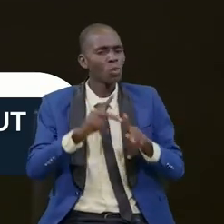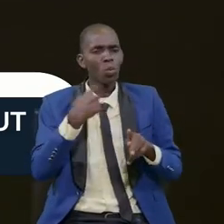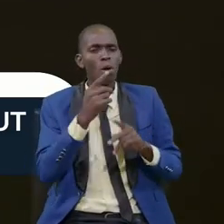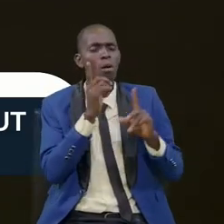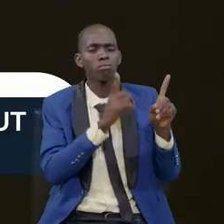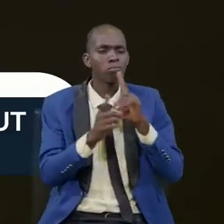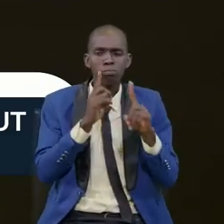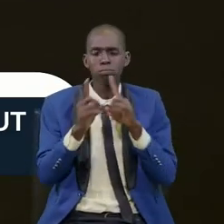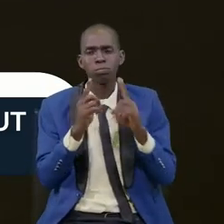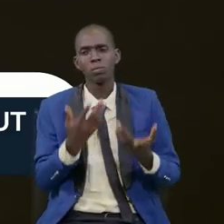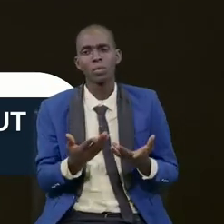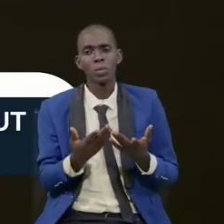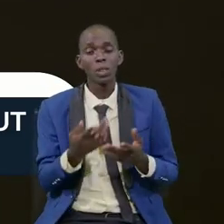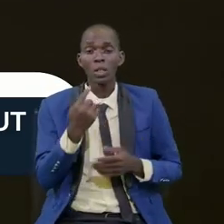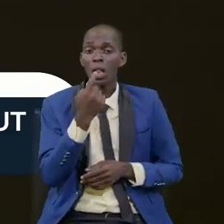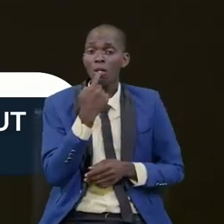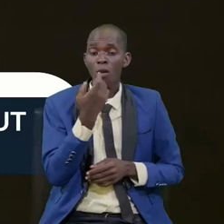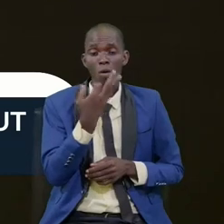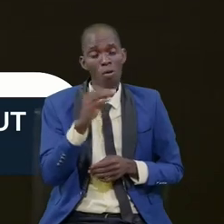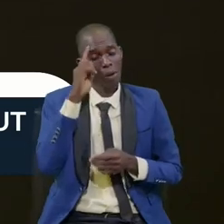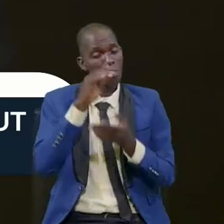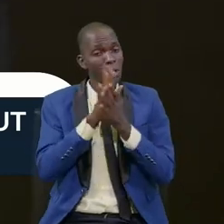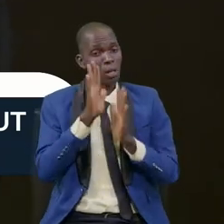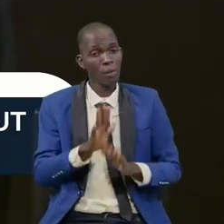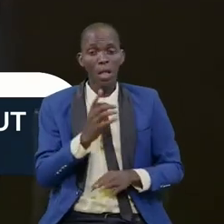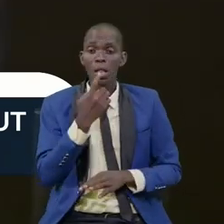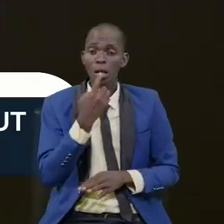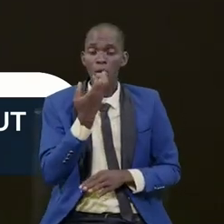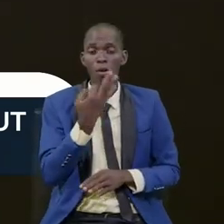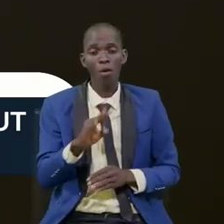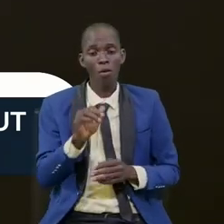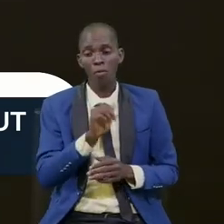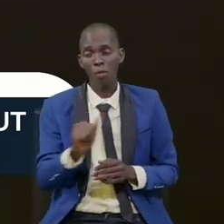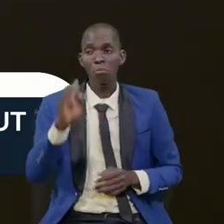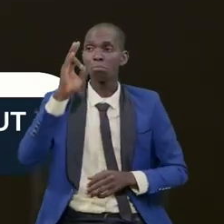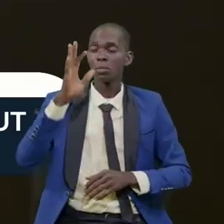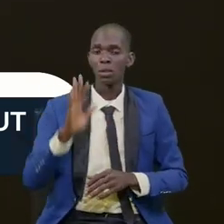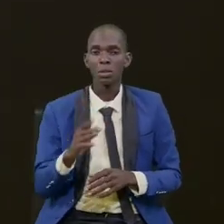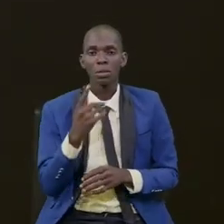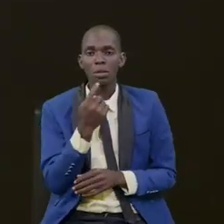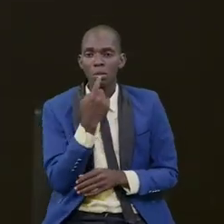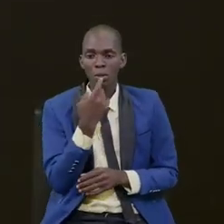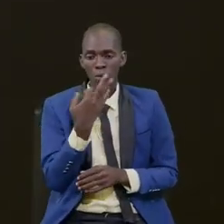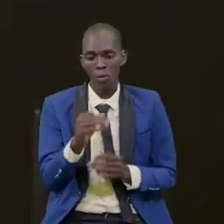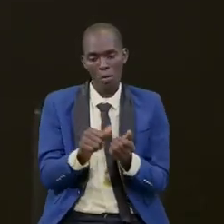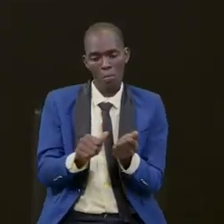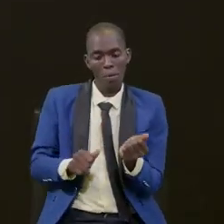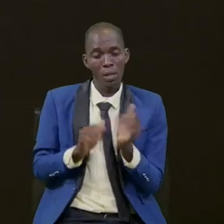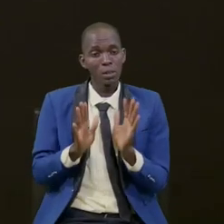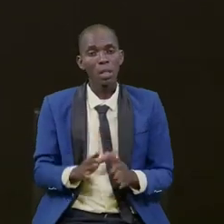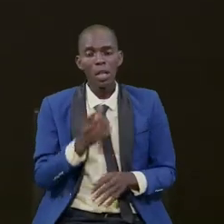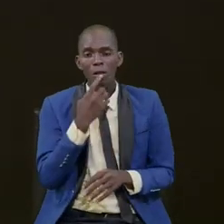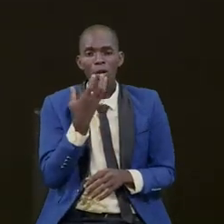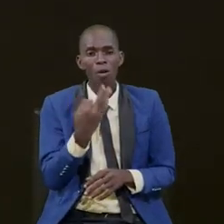de la langue du croyant, la langue du prédicateur ou du rétrograde, la langue